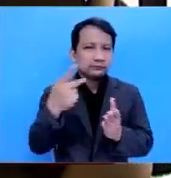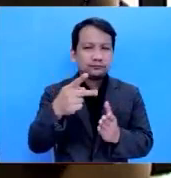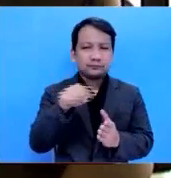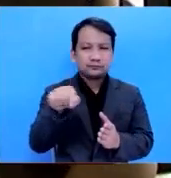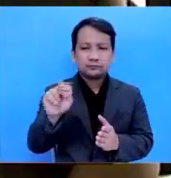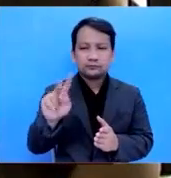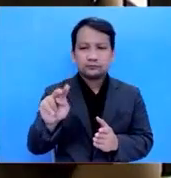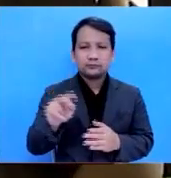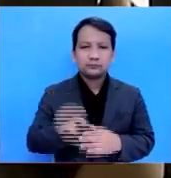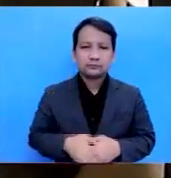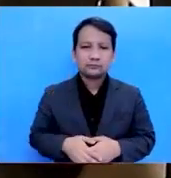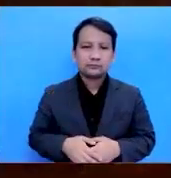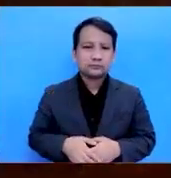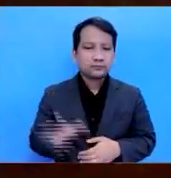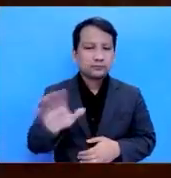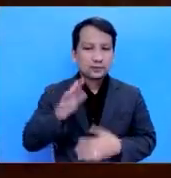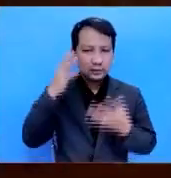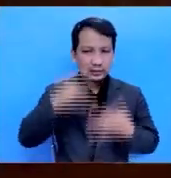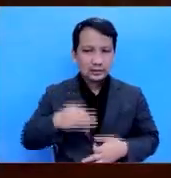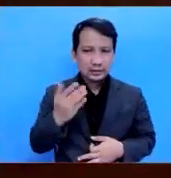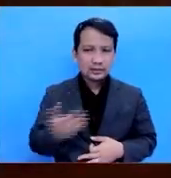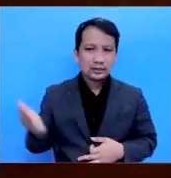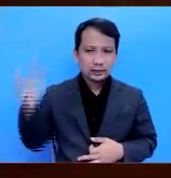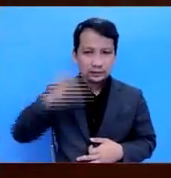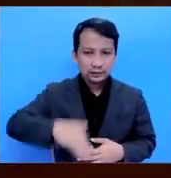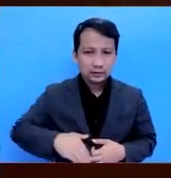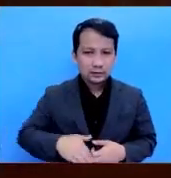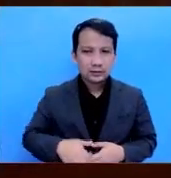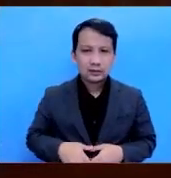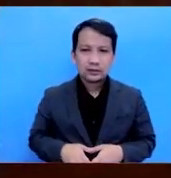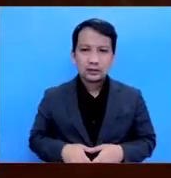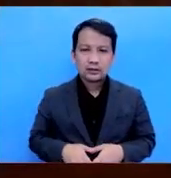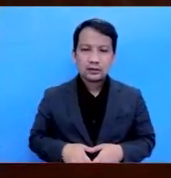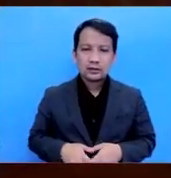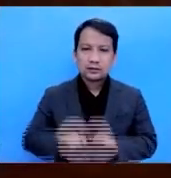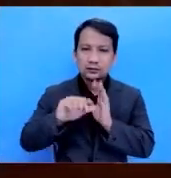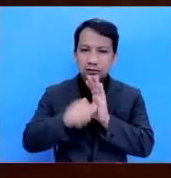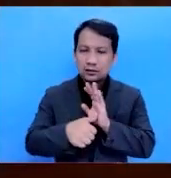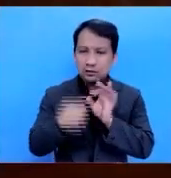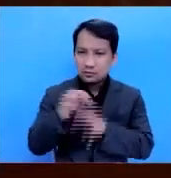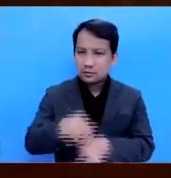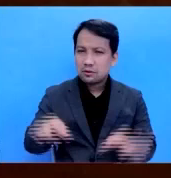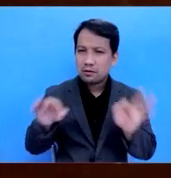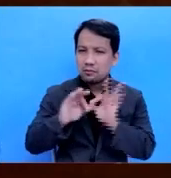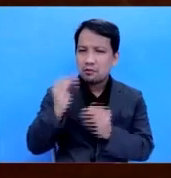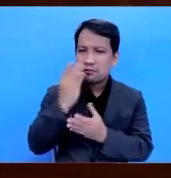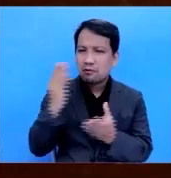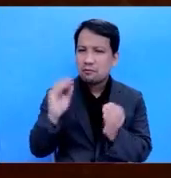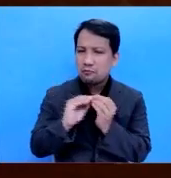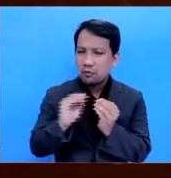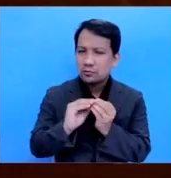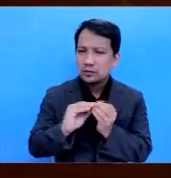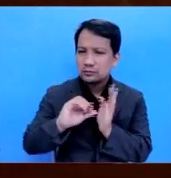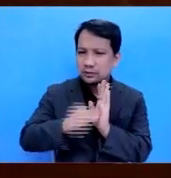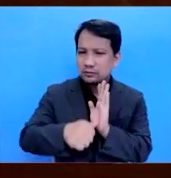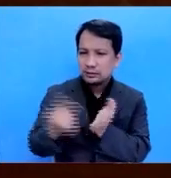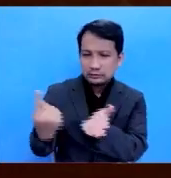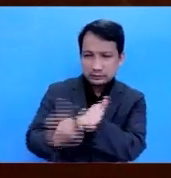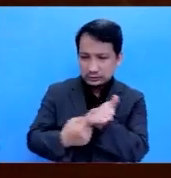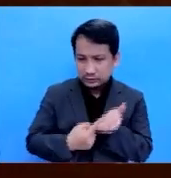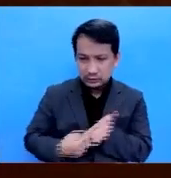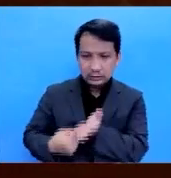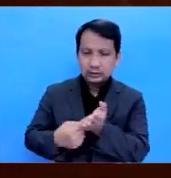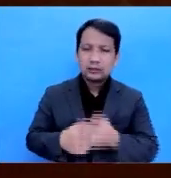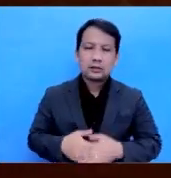cannot be decided overnight, but initially, it is something na napag-usapan din namin